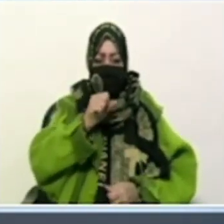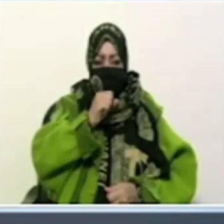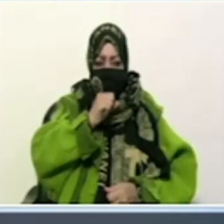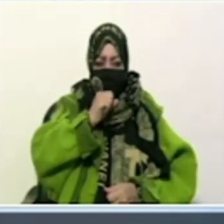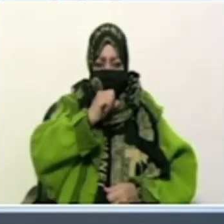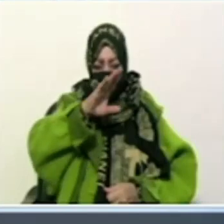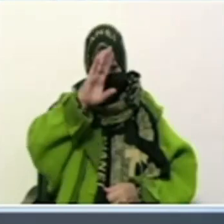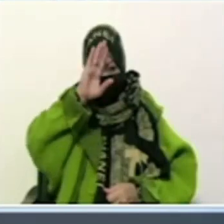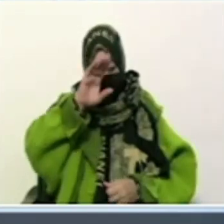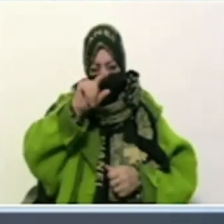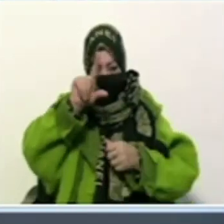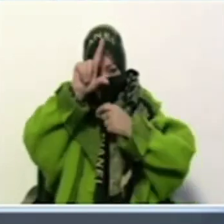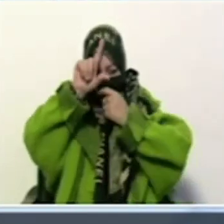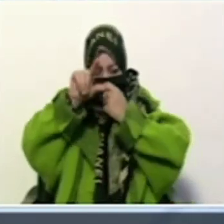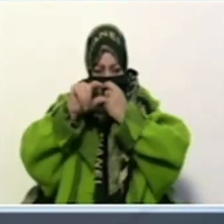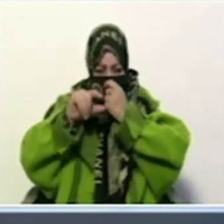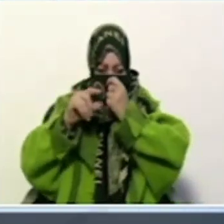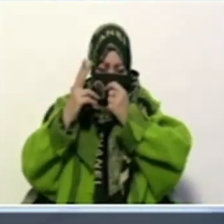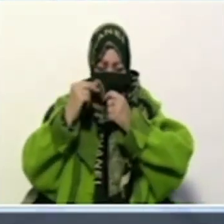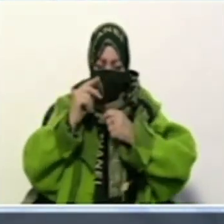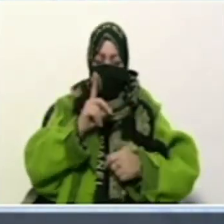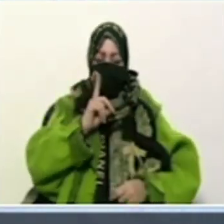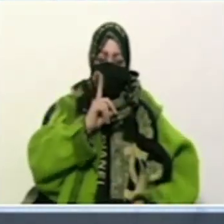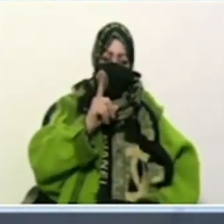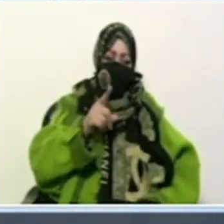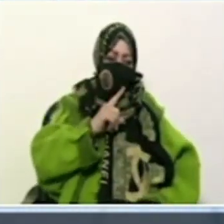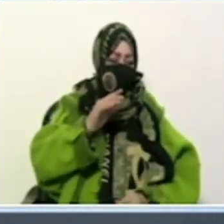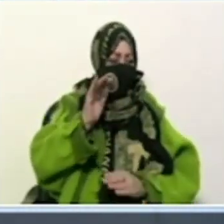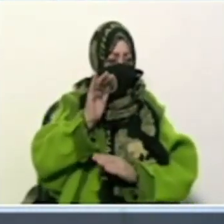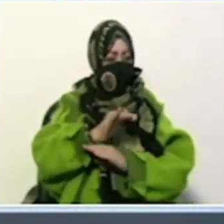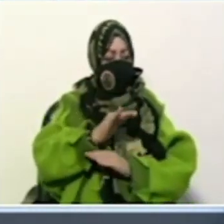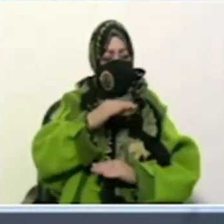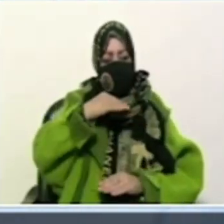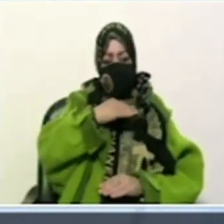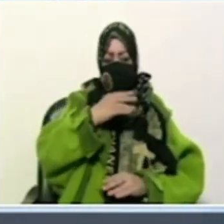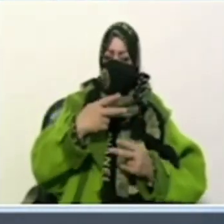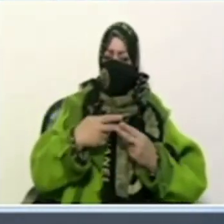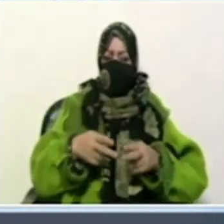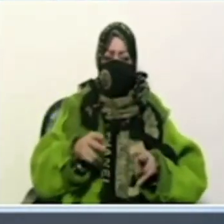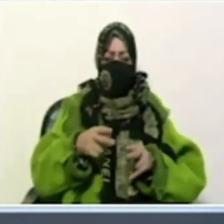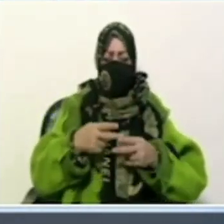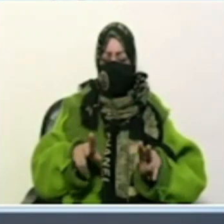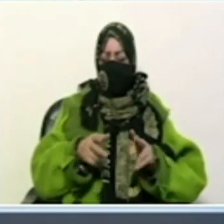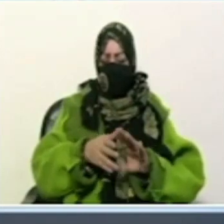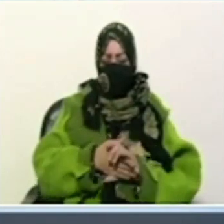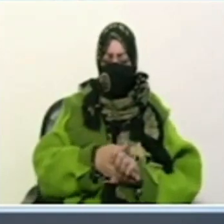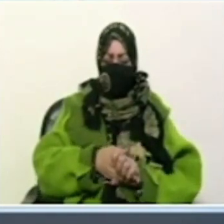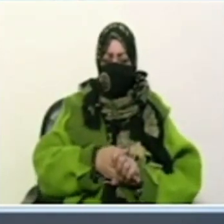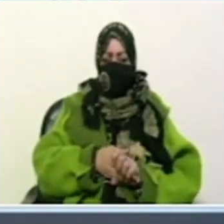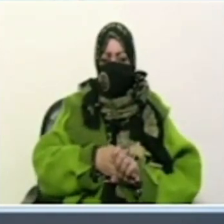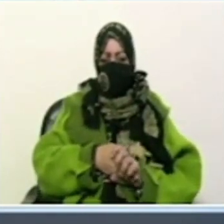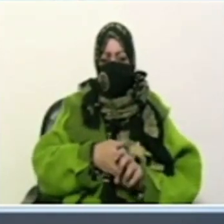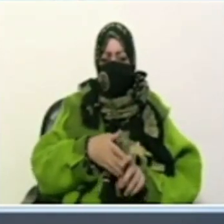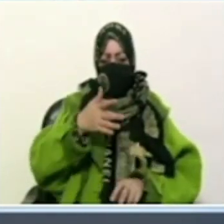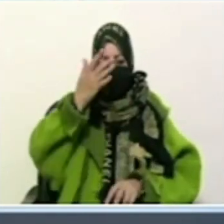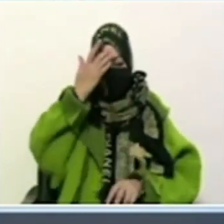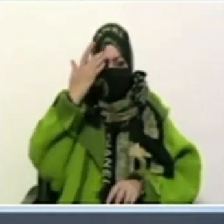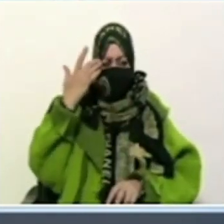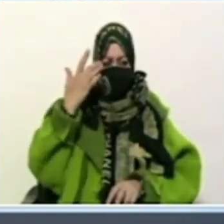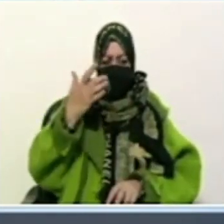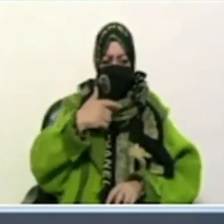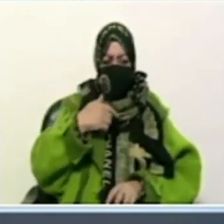علمائنا، لأن كما ورد في الحديث عن النبي صلى الله عليه وسلم أنه عق عن الحسن والحسين وهما